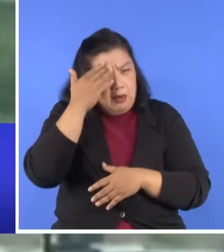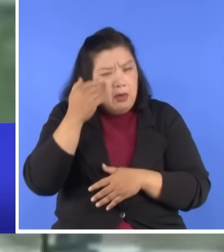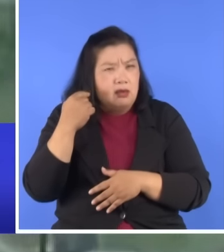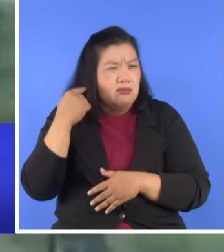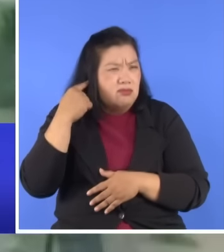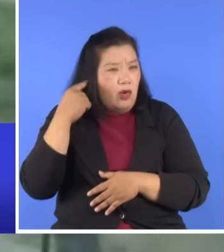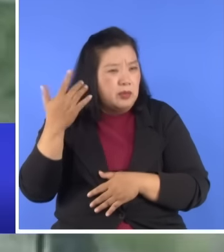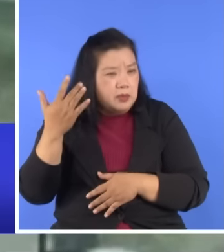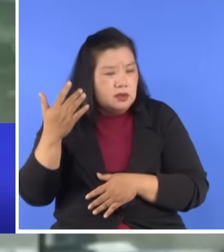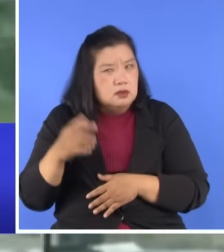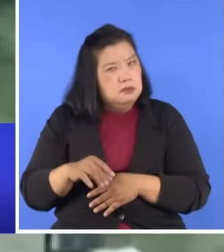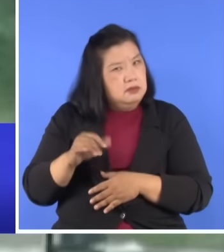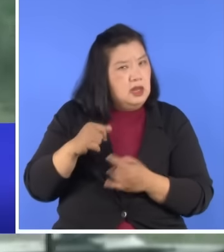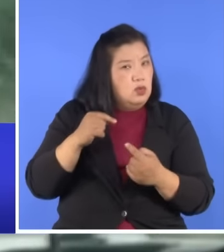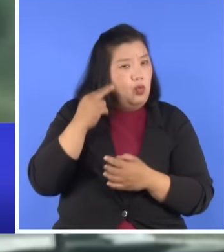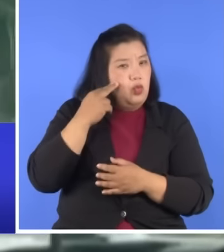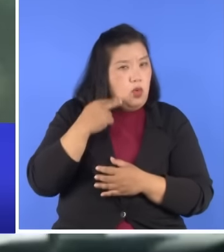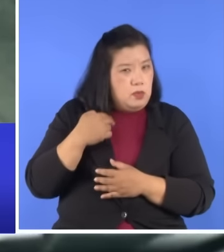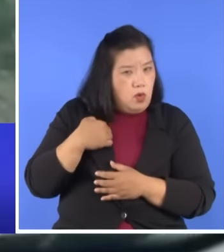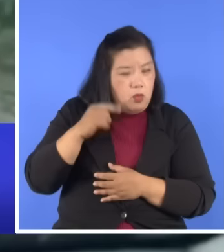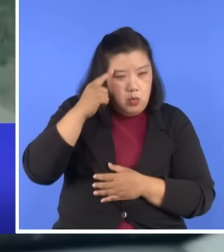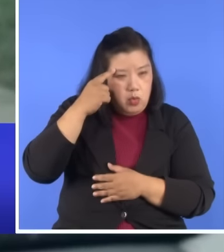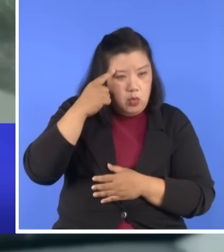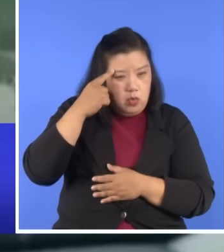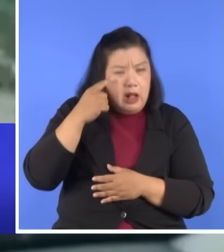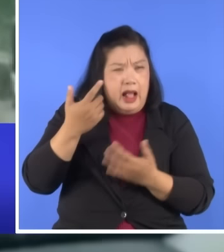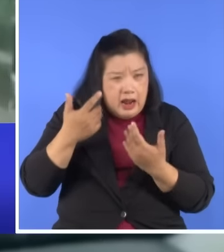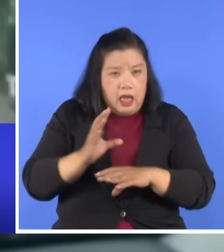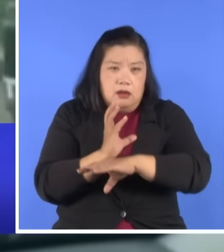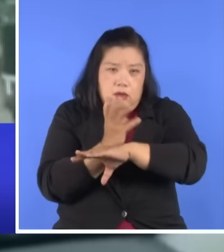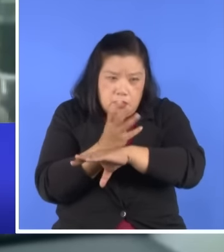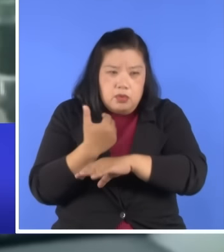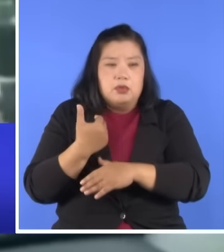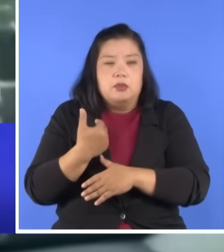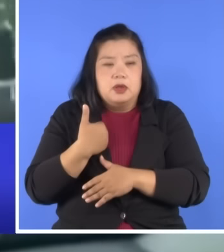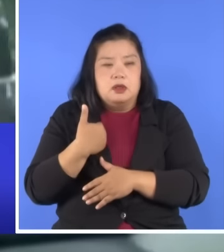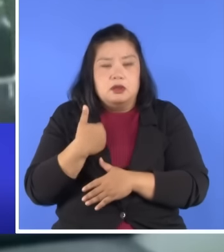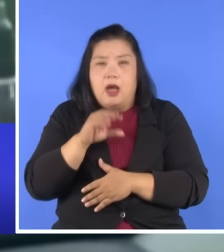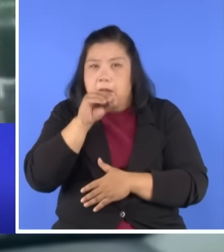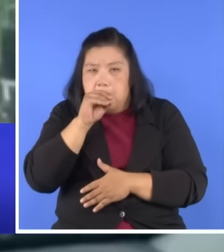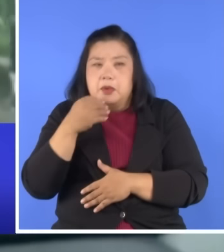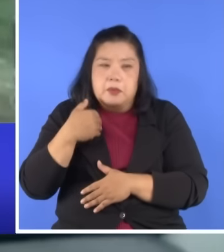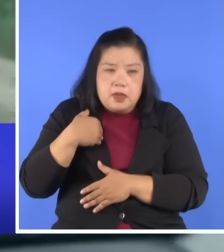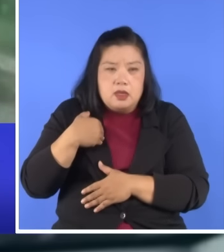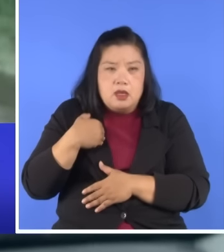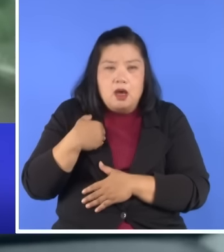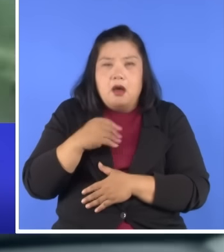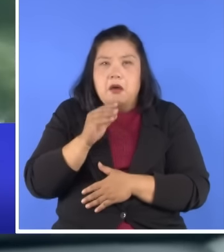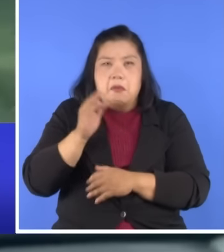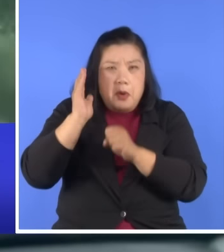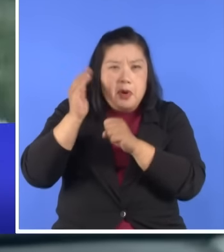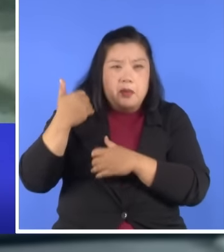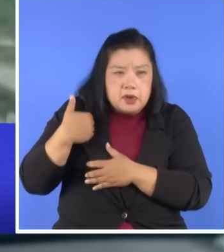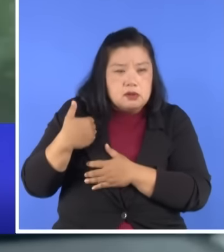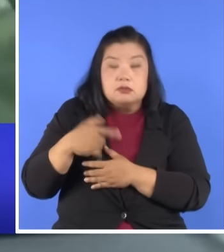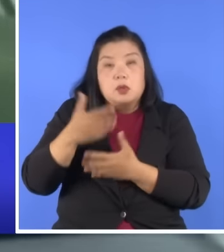ไว้ก่อนล่ะนี่เขนาดประกาศออกลำโพงนะนัดสิมีเสียงแว๊วๆมีเสียงนี่ไซเลนอยู่ก็ยังไม่ได้ยินอีกหรู้ต้องมองกระจกข้างกระจกหลัง